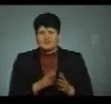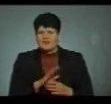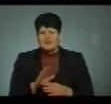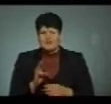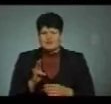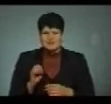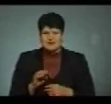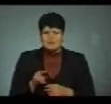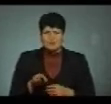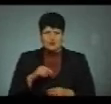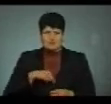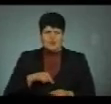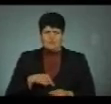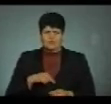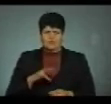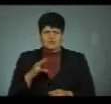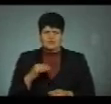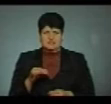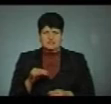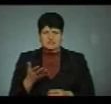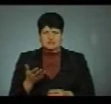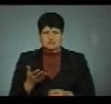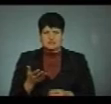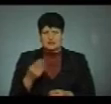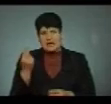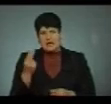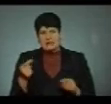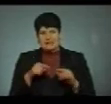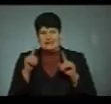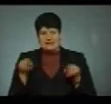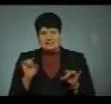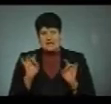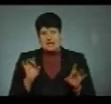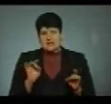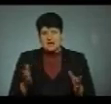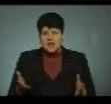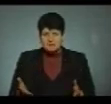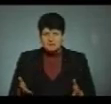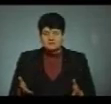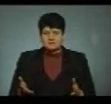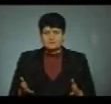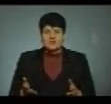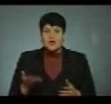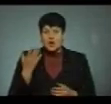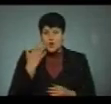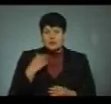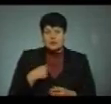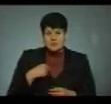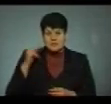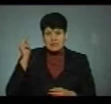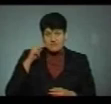по емоційній забарвленості картинки реклами. І відповідно, коли ми